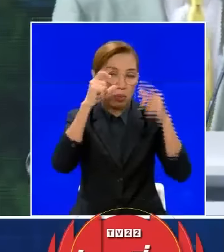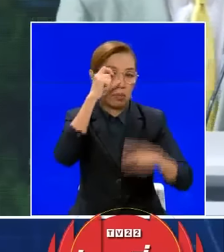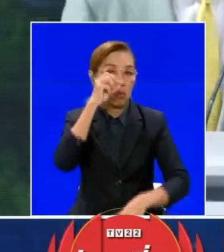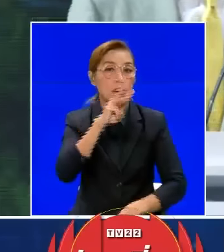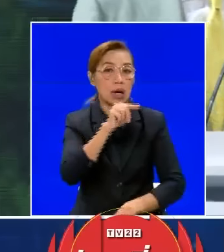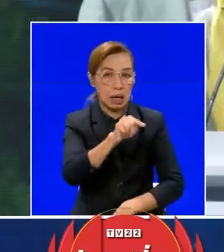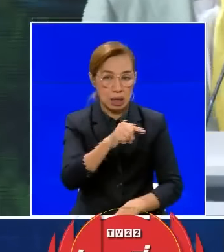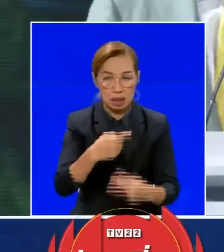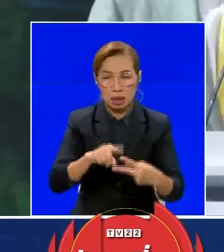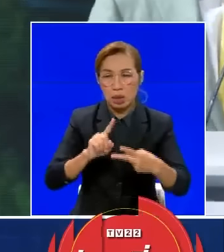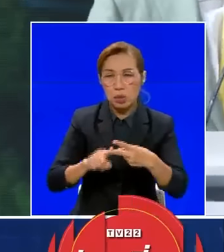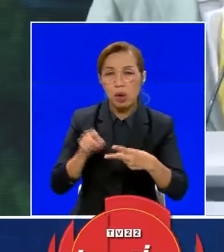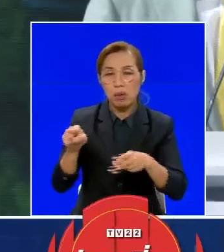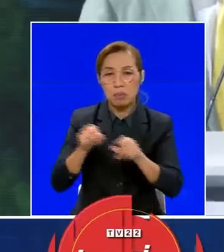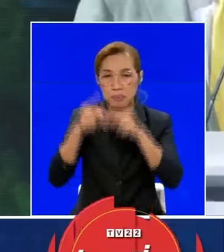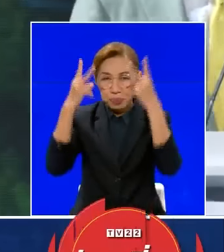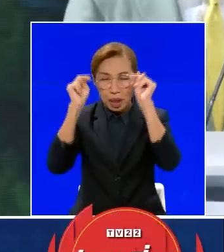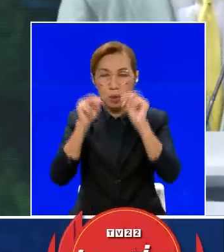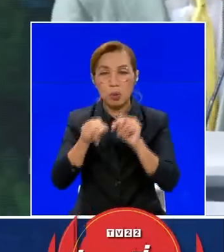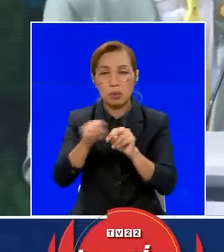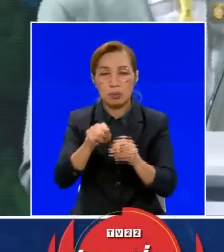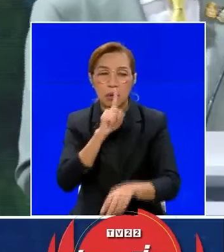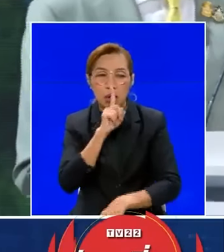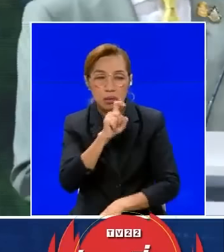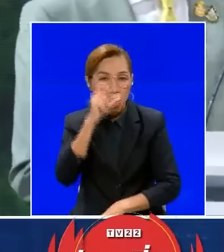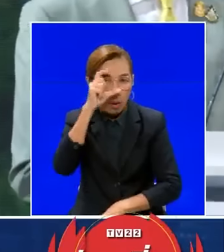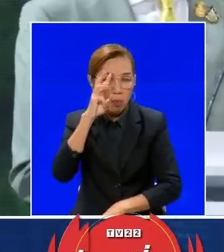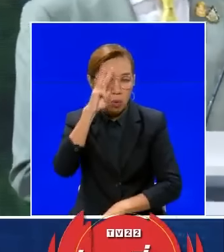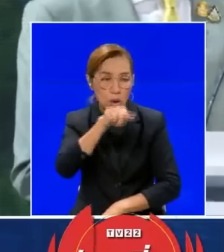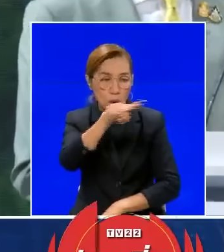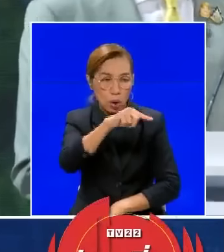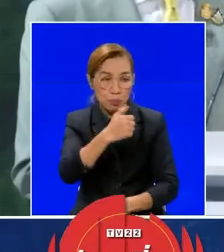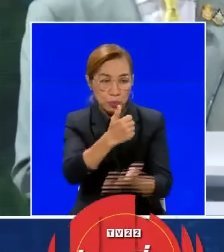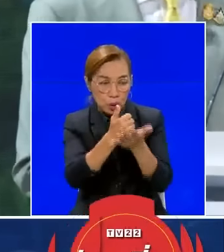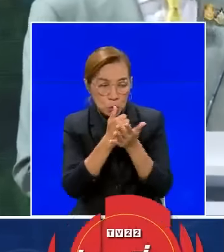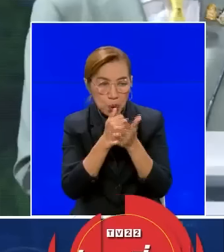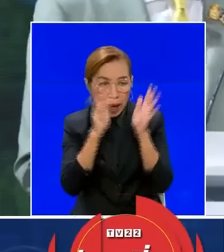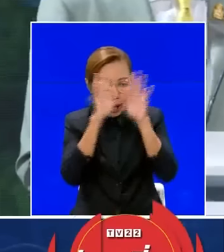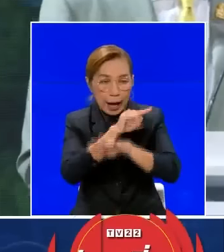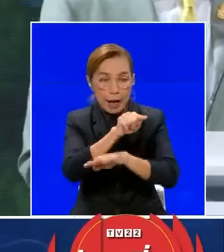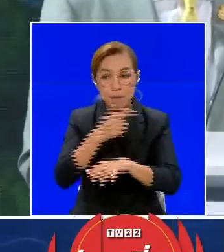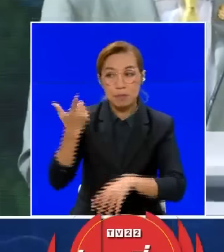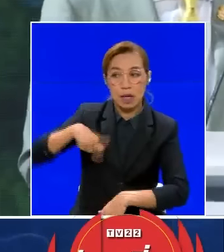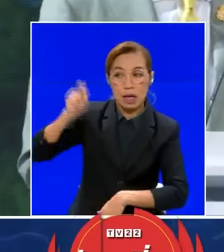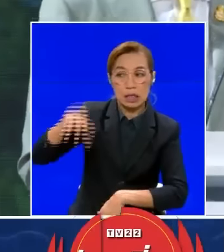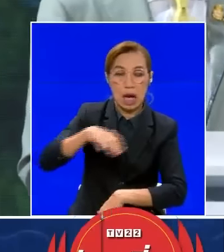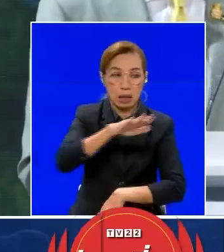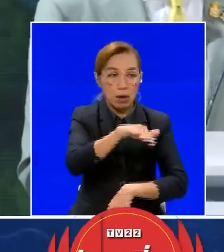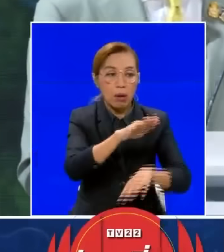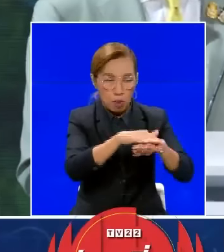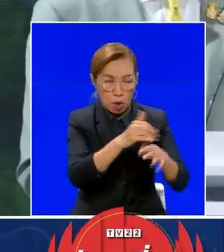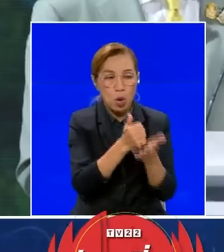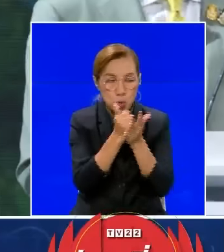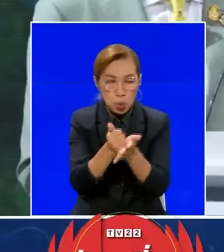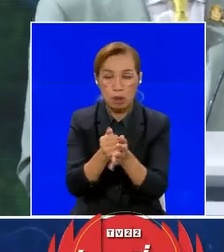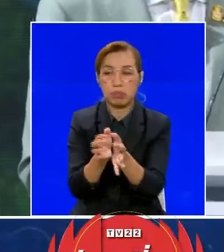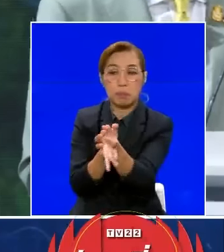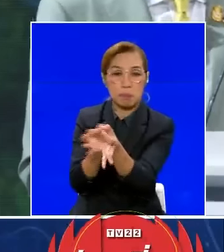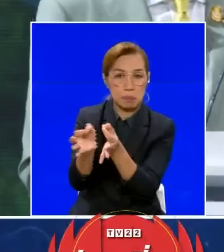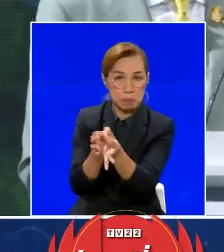การปรึกษาแล้วก็จะให้ตัวอาจารย์วิษณุเป็นหัวขบวนไปชี้แจงกับศาลรัฐธรรมนูญนั้นอาจารย์ยืน